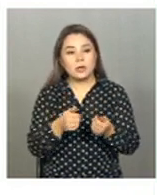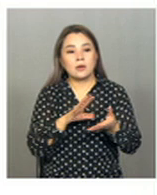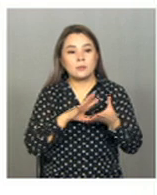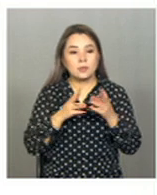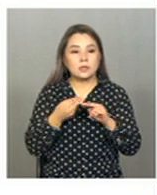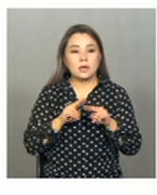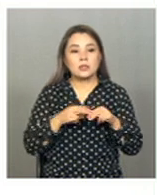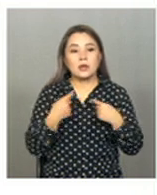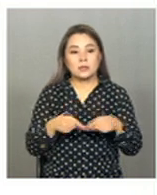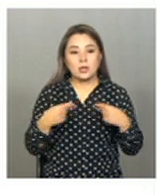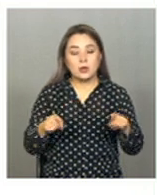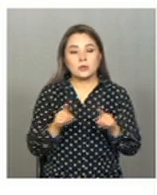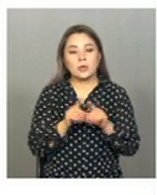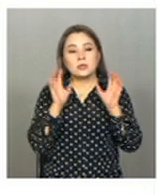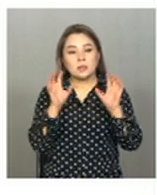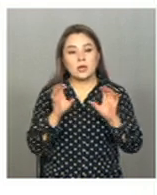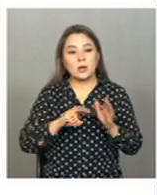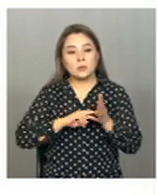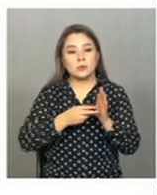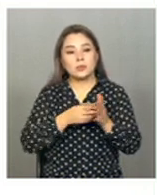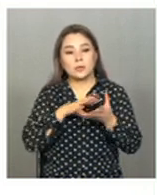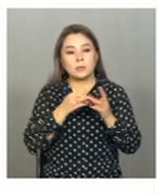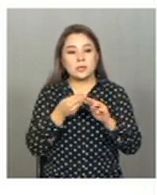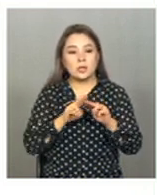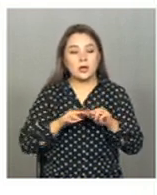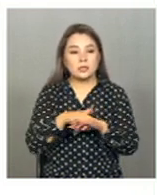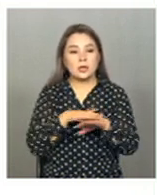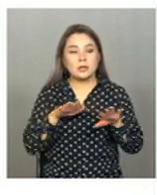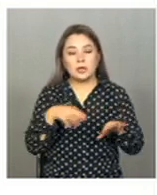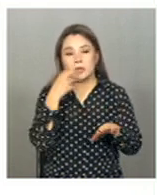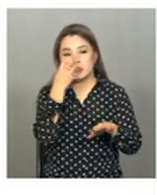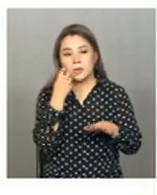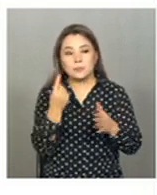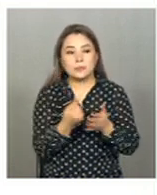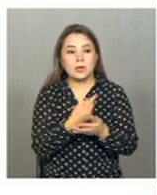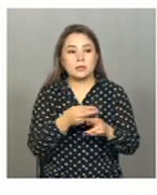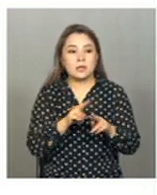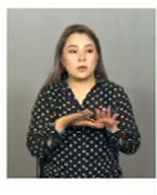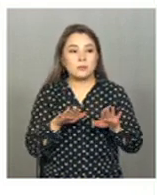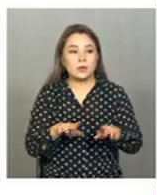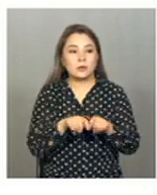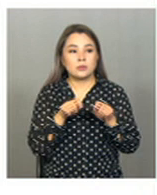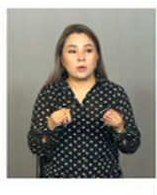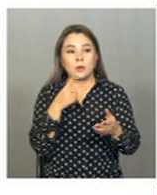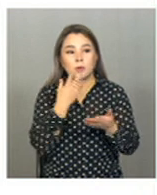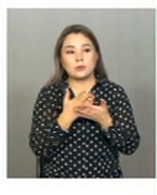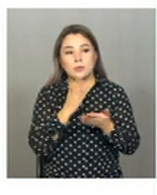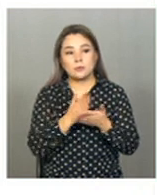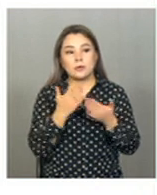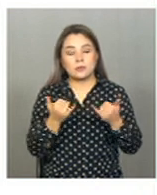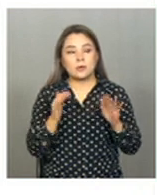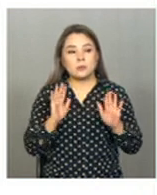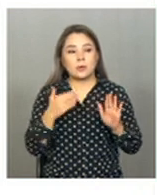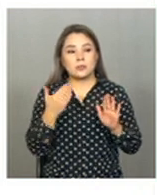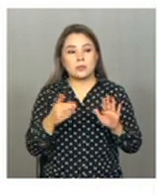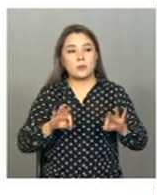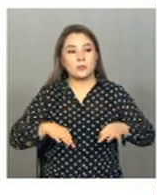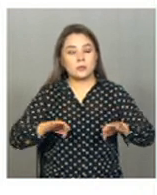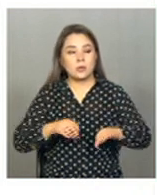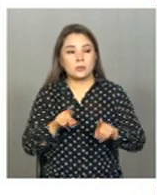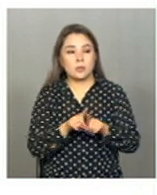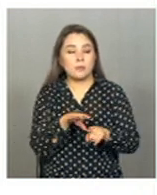басқа салт жораларда цирк өнерінің алғашқы нышандары көрініс берді. Мініс атын тек көлік ретінде пайдаланып